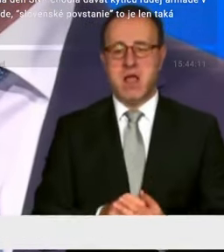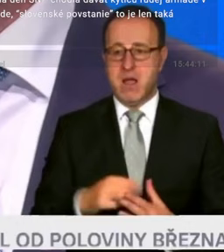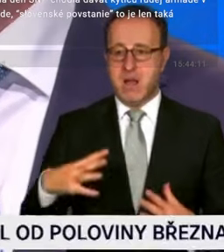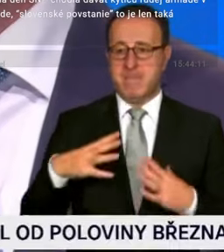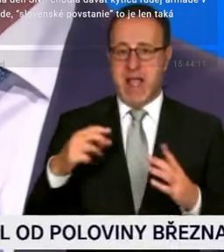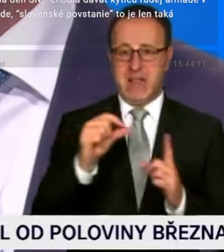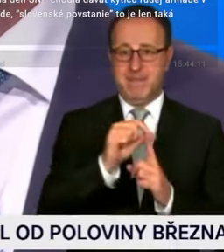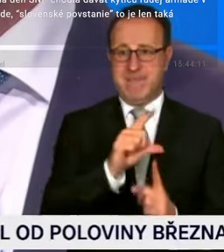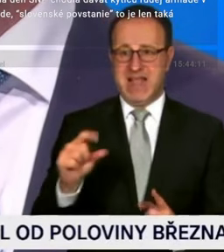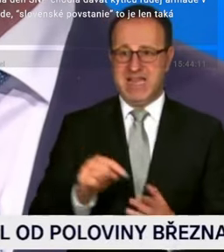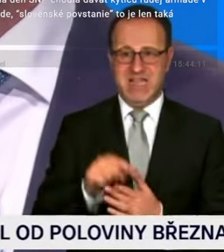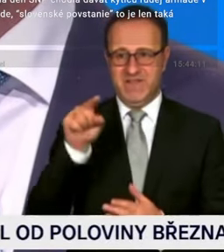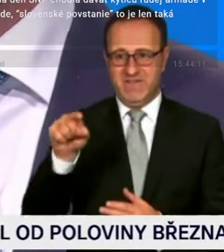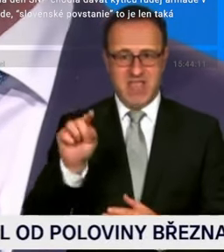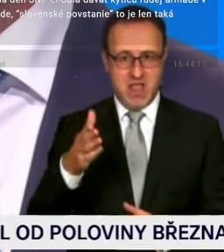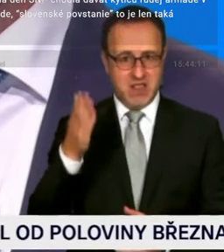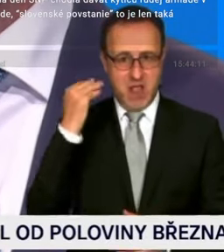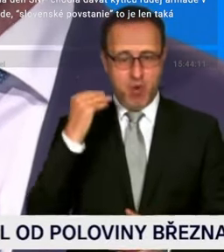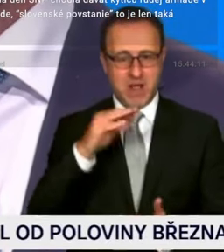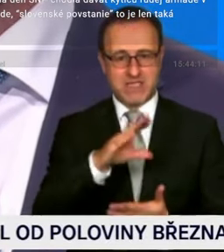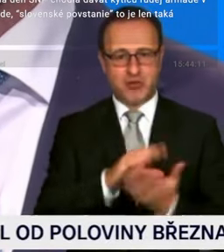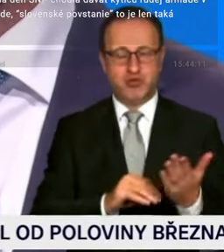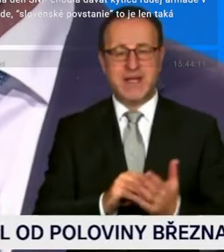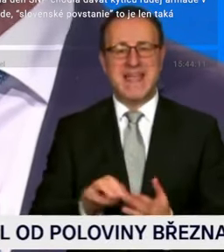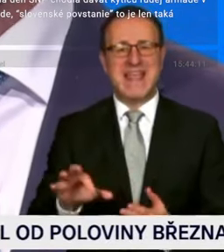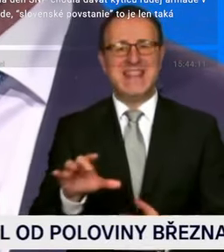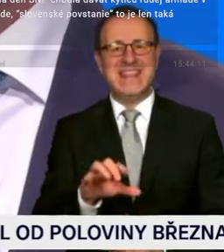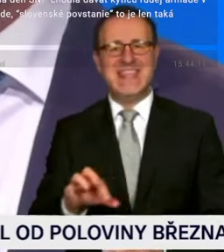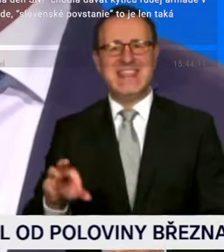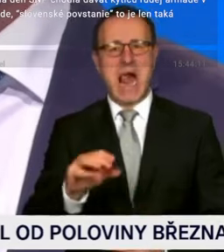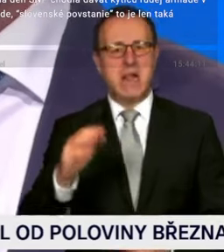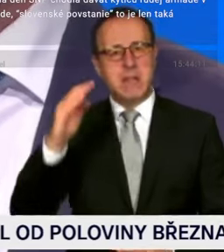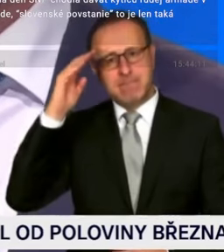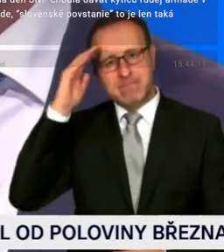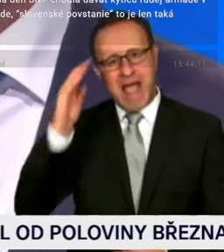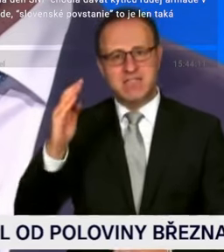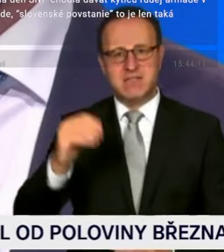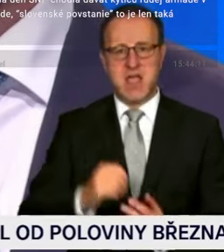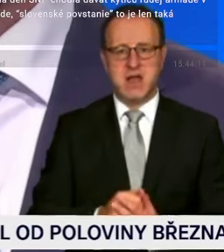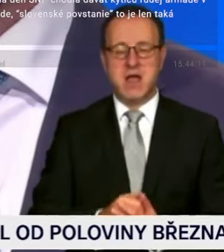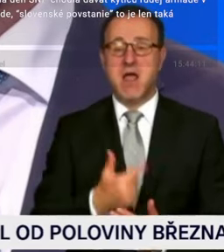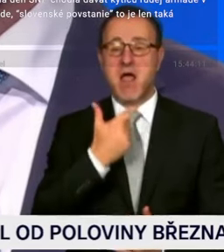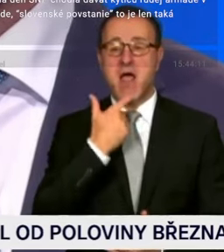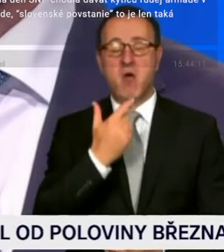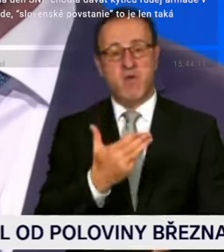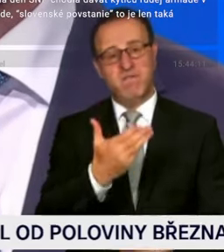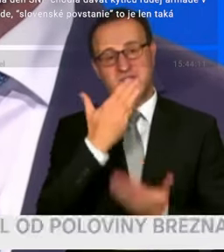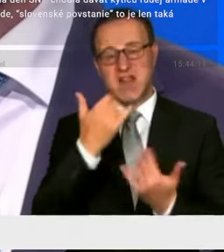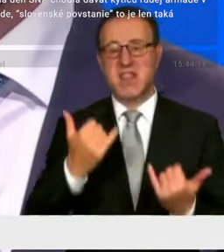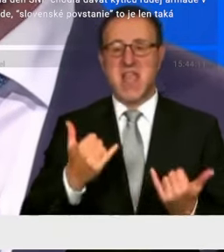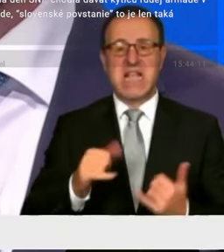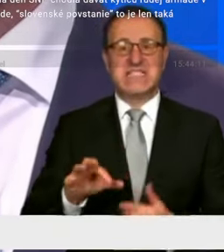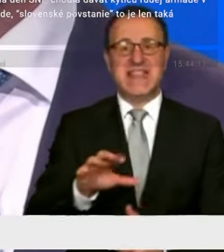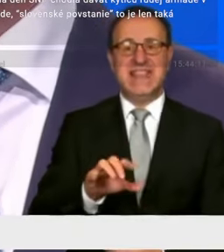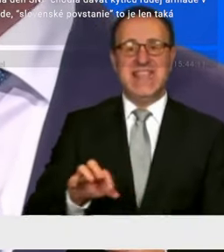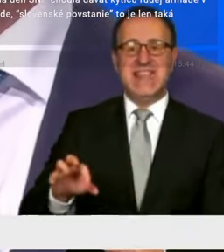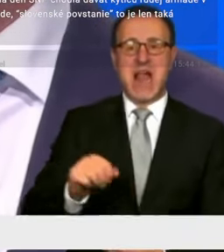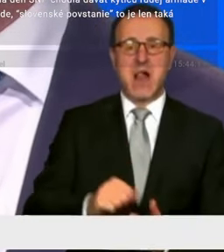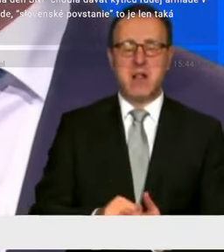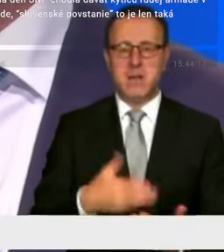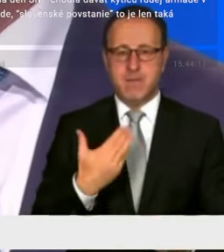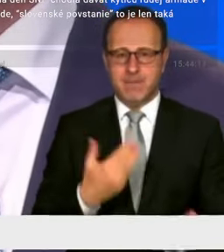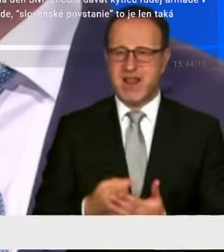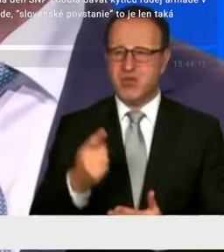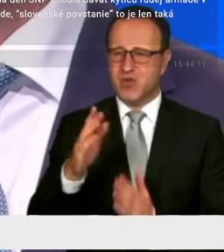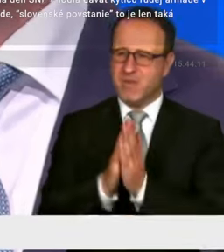úvod aj digitálny šampión tak sa Pozrime v akom stave je digitalizáciu Preto vás veľmi pekne slušne prosím